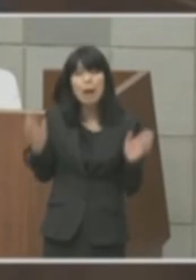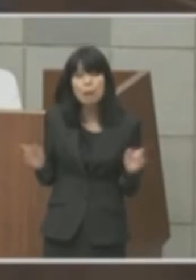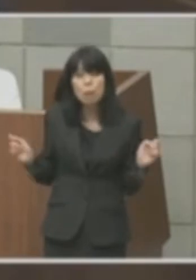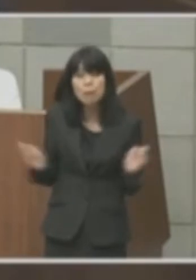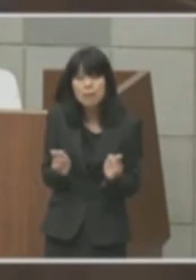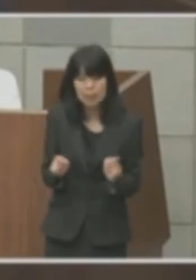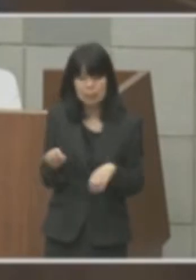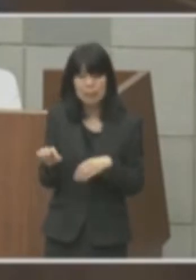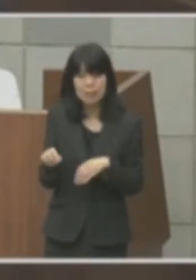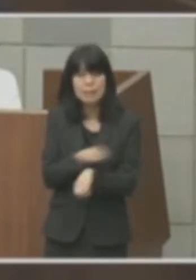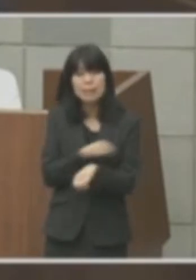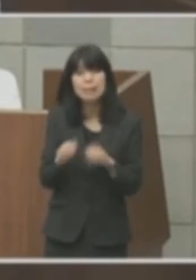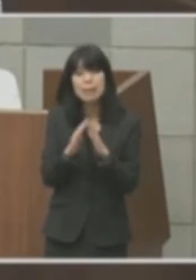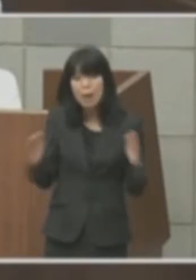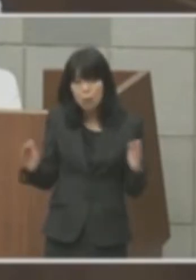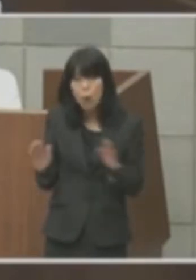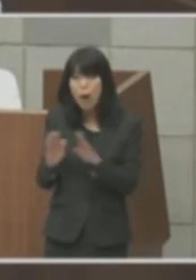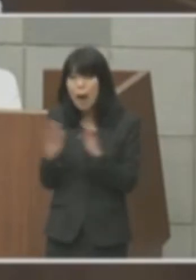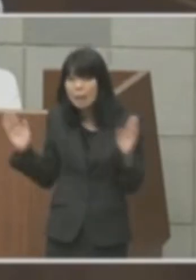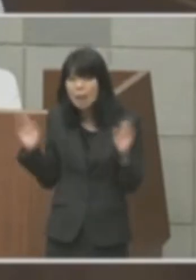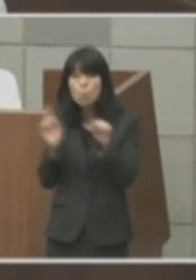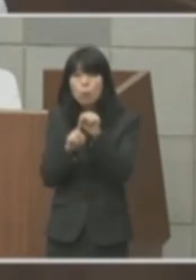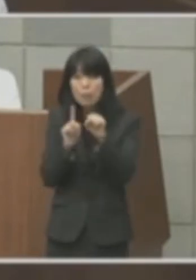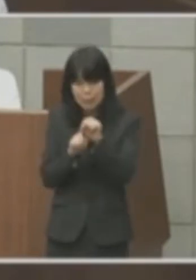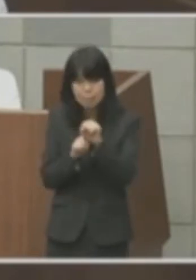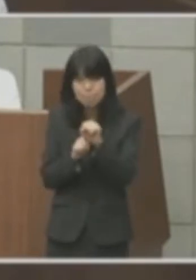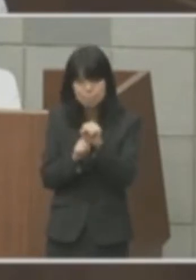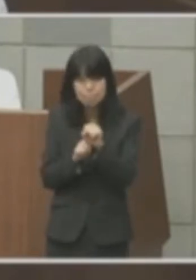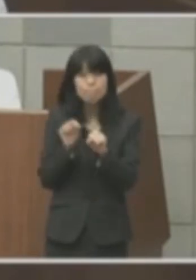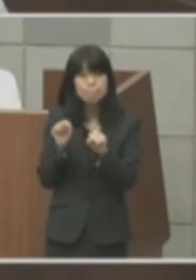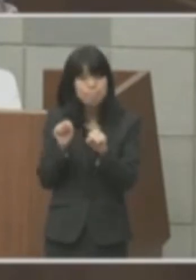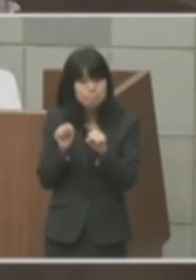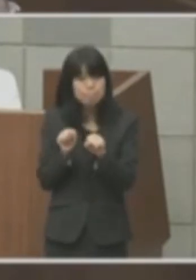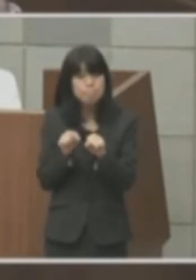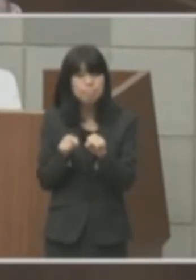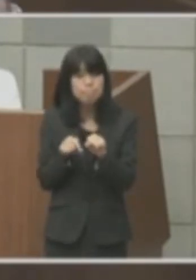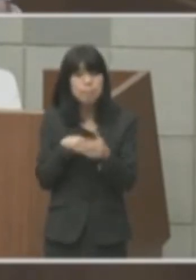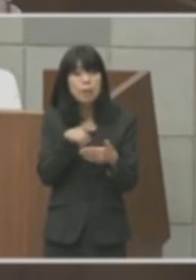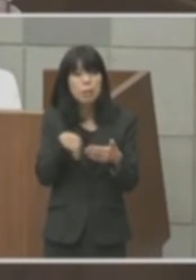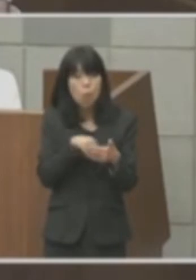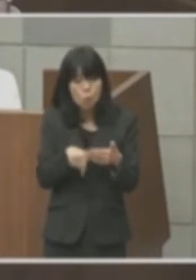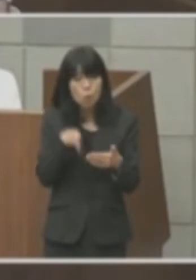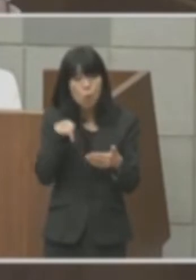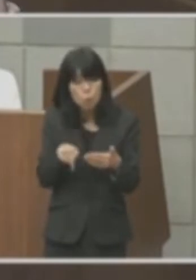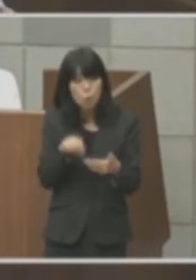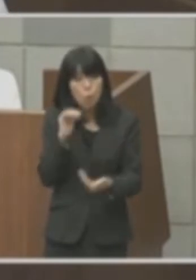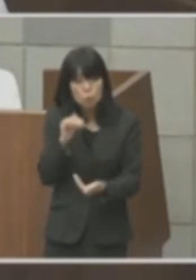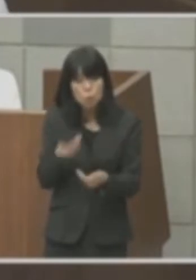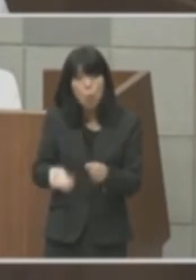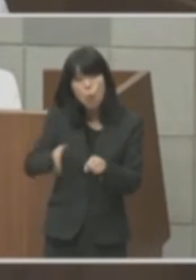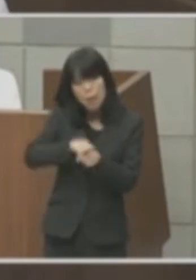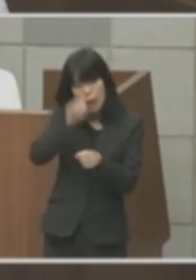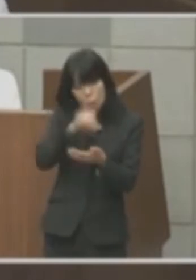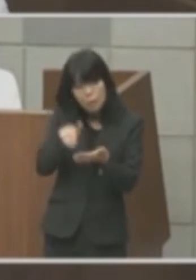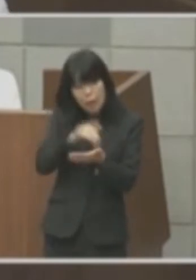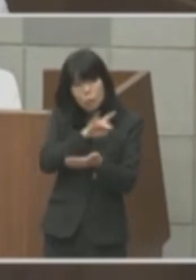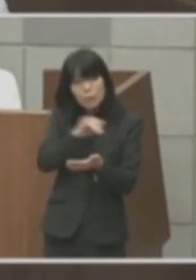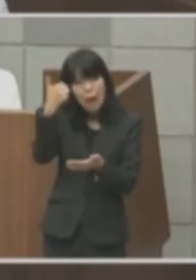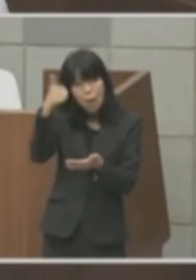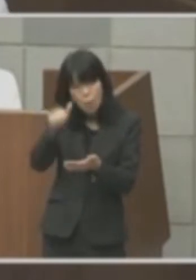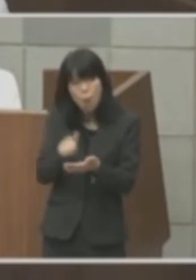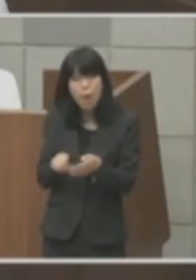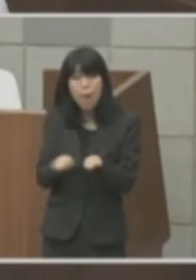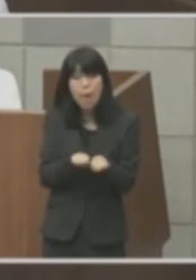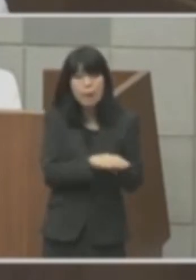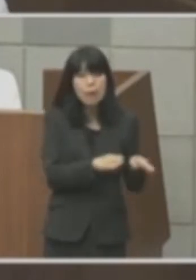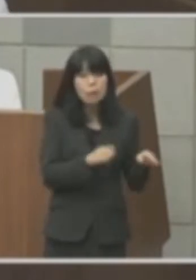れた臨時会は、その開会目的であり、かつ唯一の案件であった本件補正予算議案を閉会中